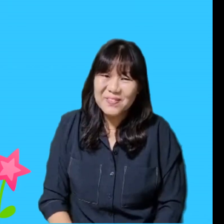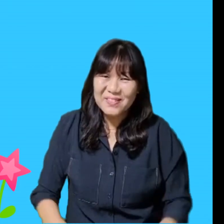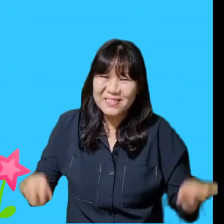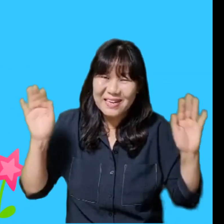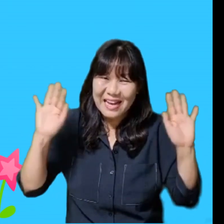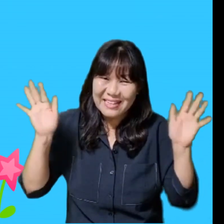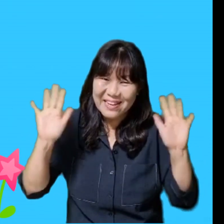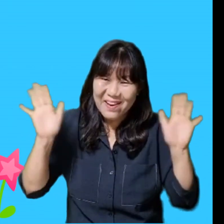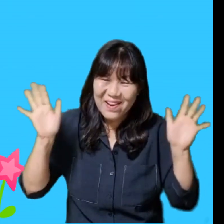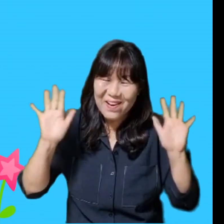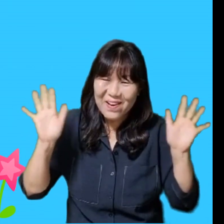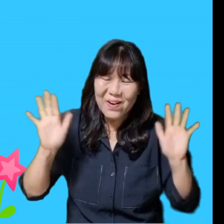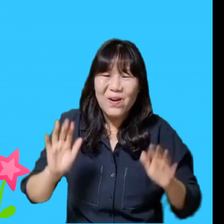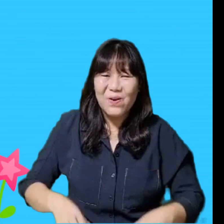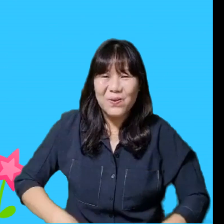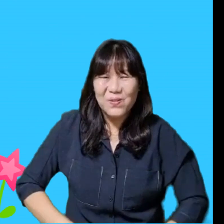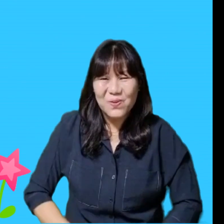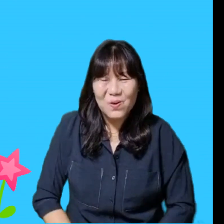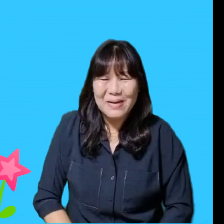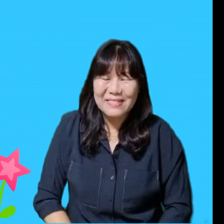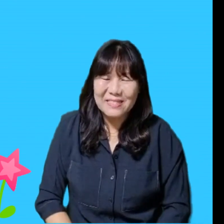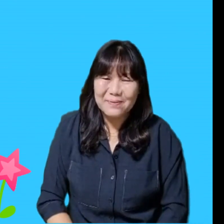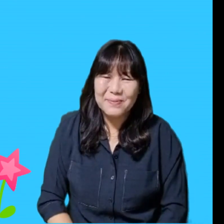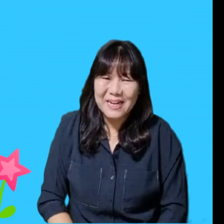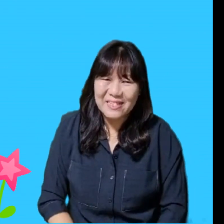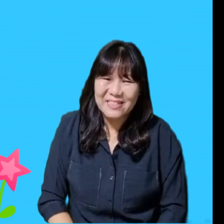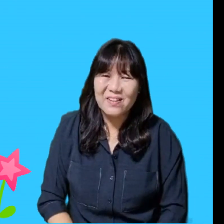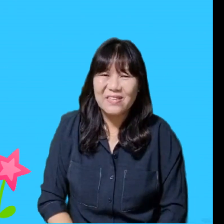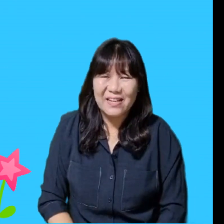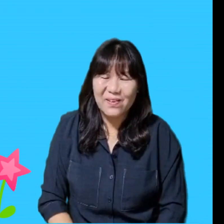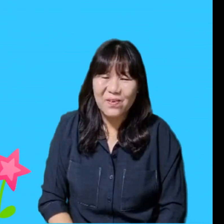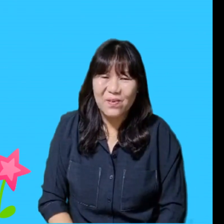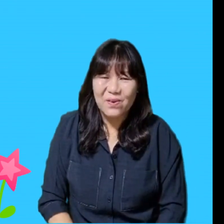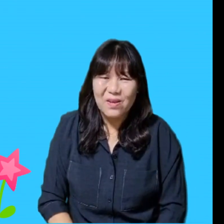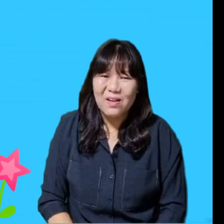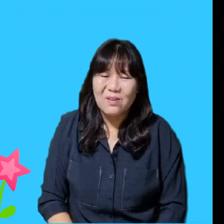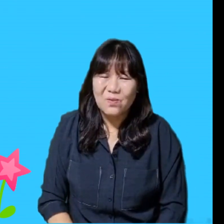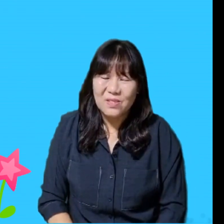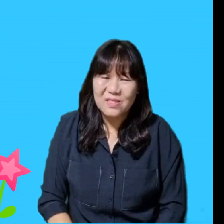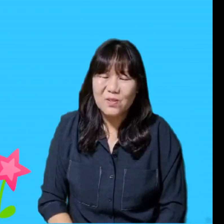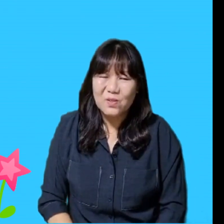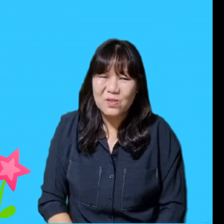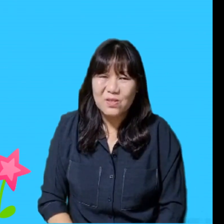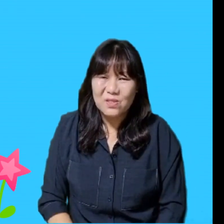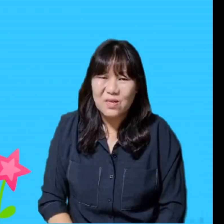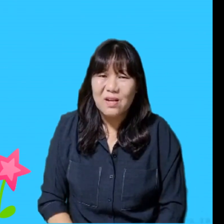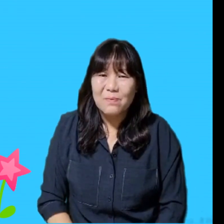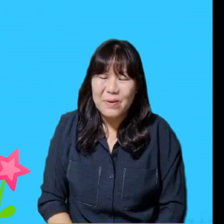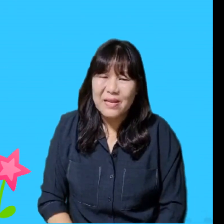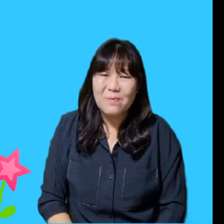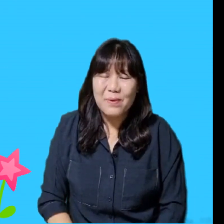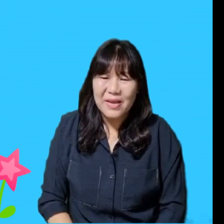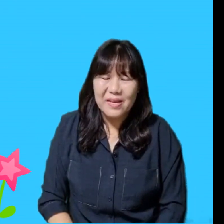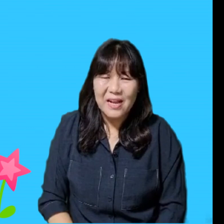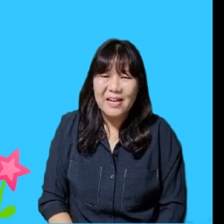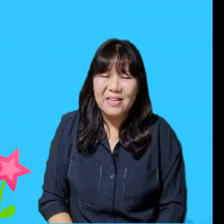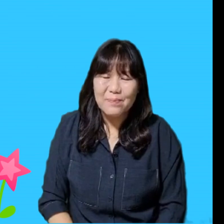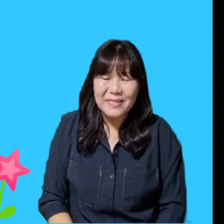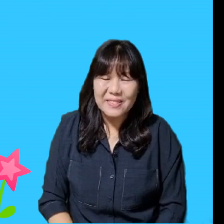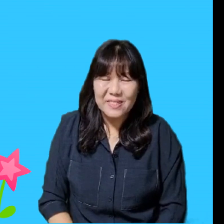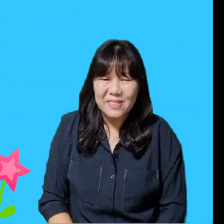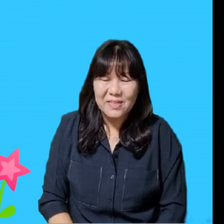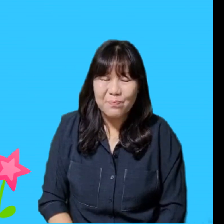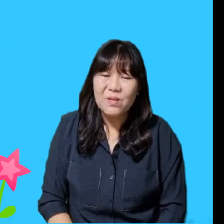친구들 안녕. 오늘도 말씀 잘 들었나요? 우리 친구들 매일매일